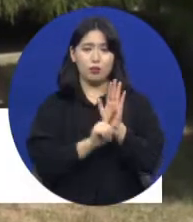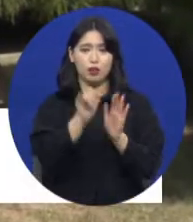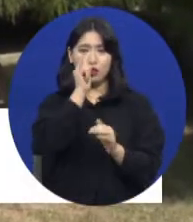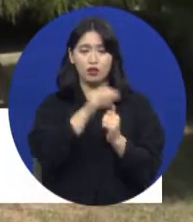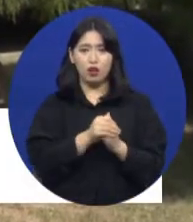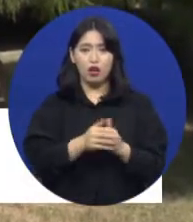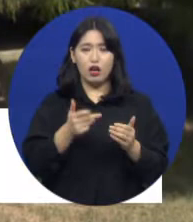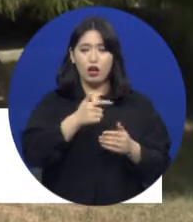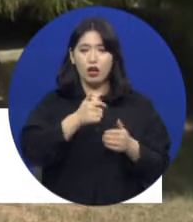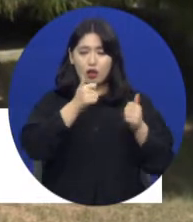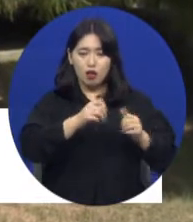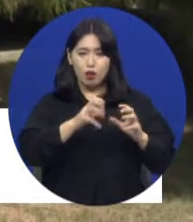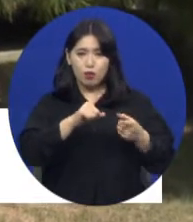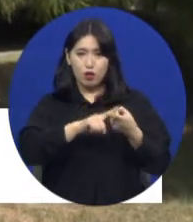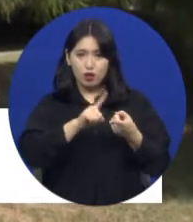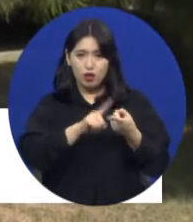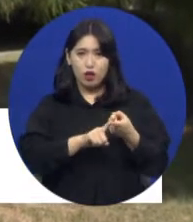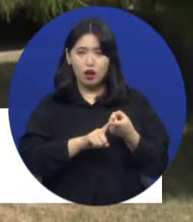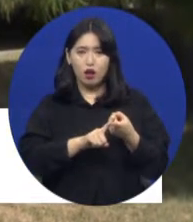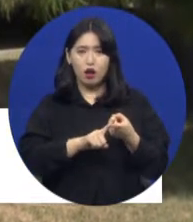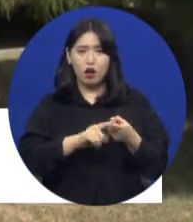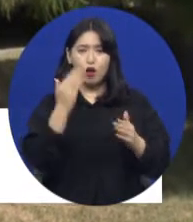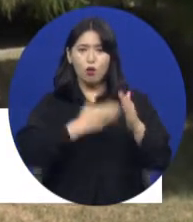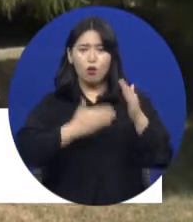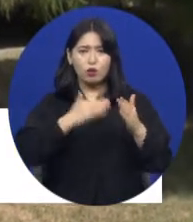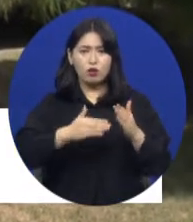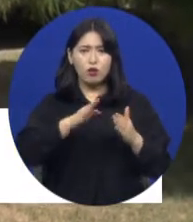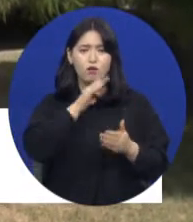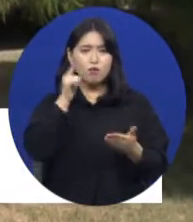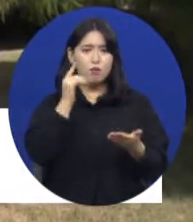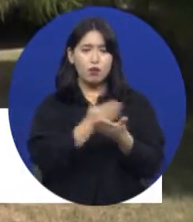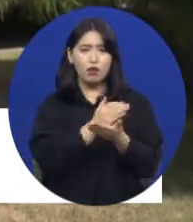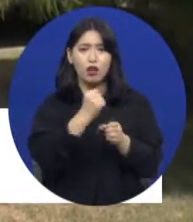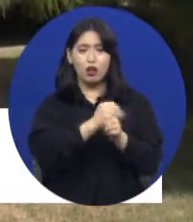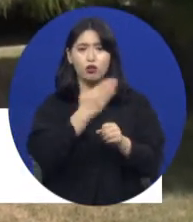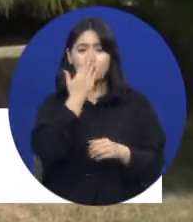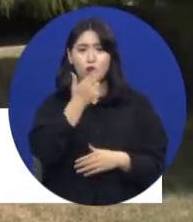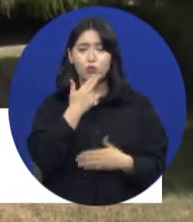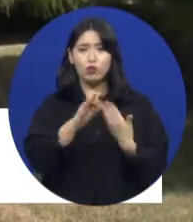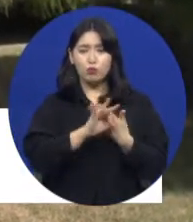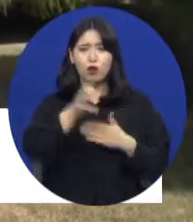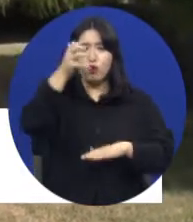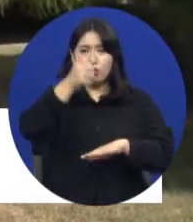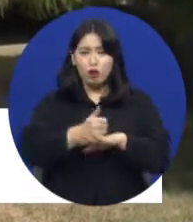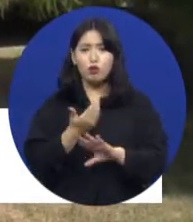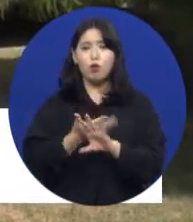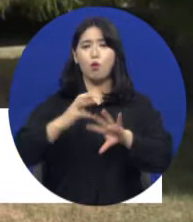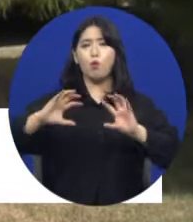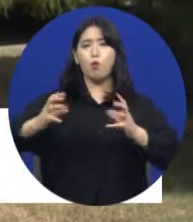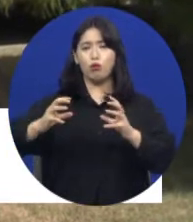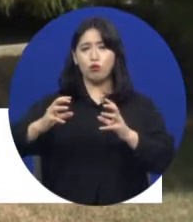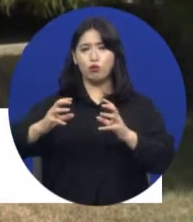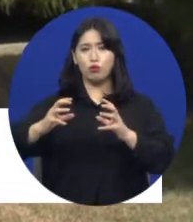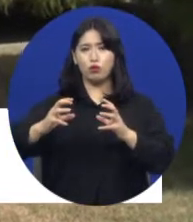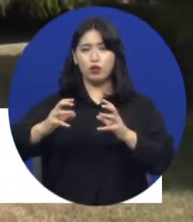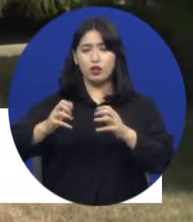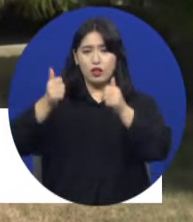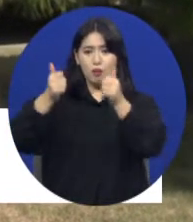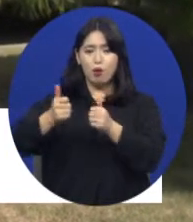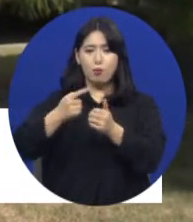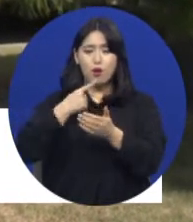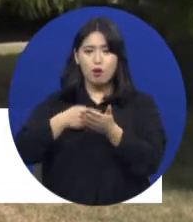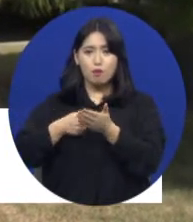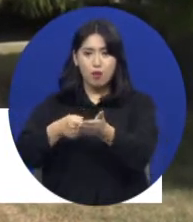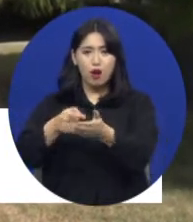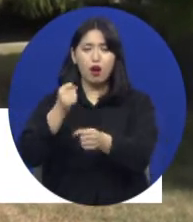법원의 사법적 판단, 공정하고 상식적인 판단을 기대할 수 없게 되면 결국은 이건 외국 사법기관의